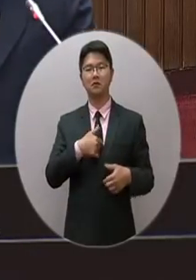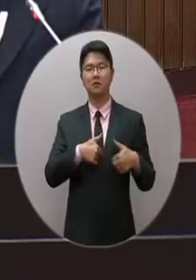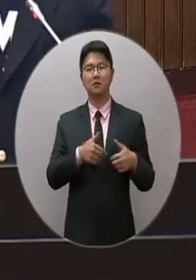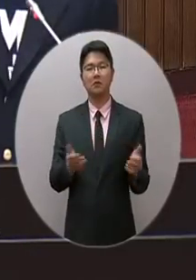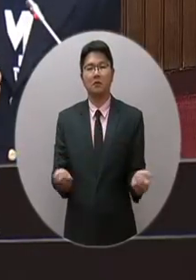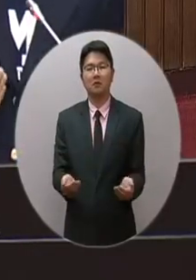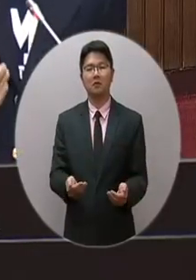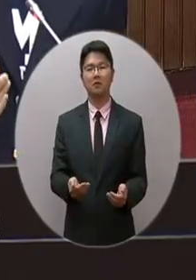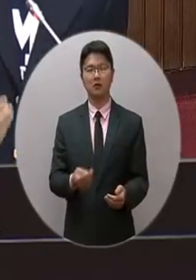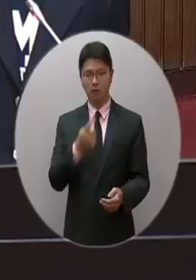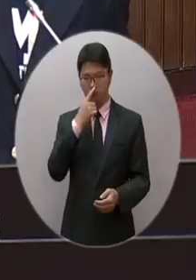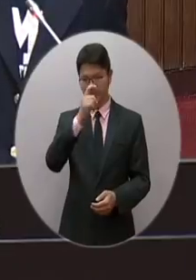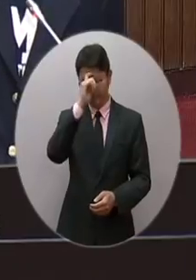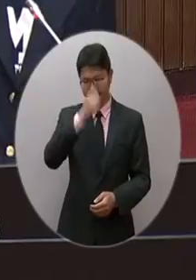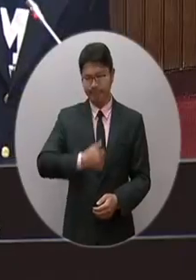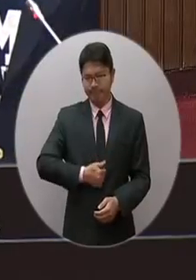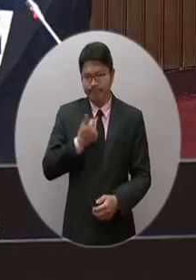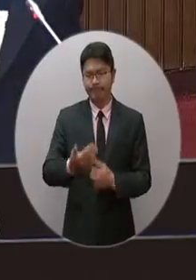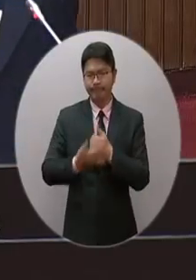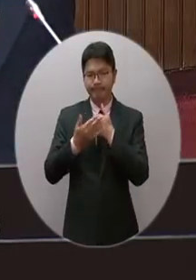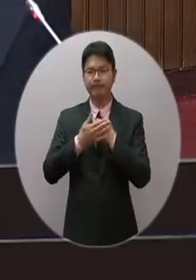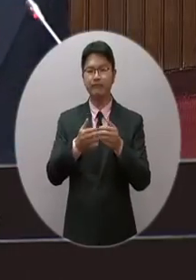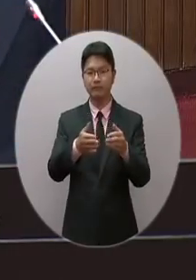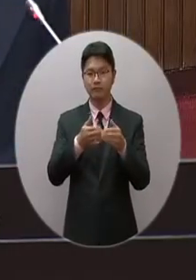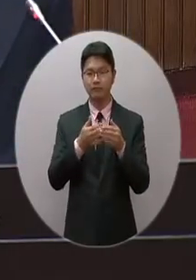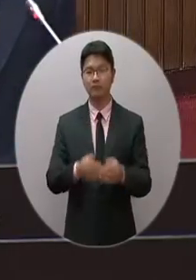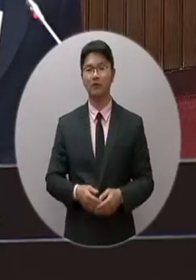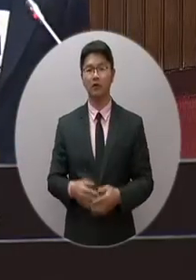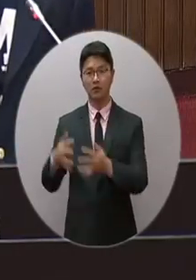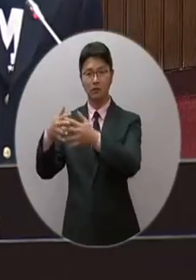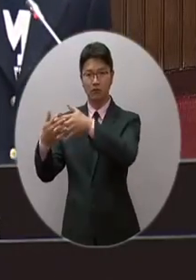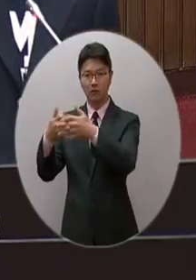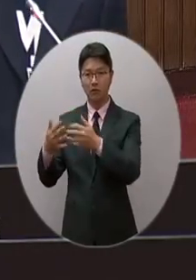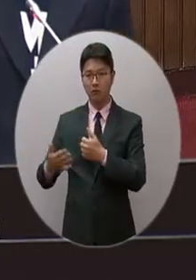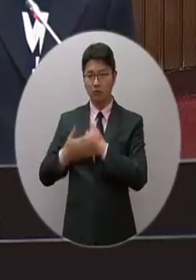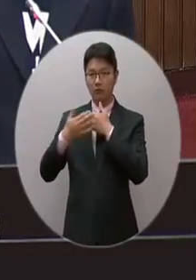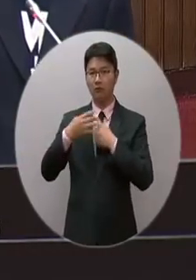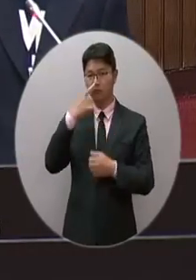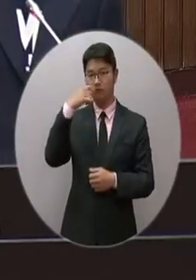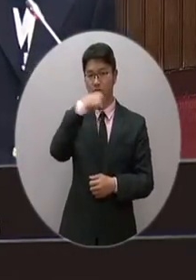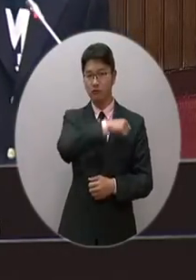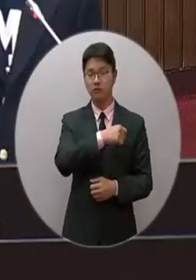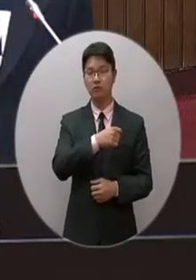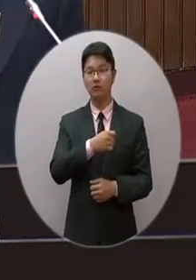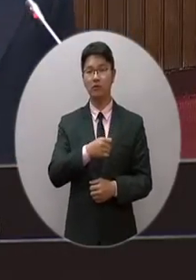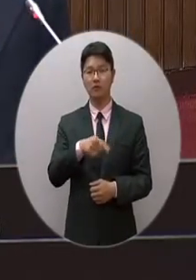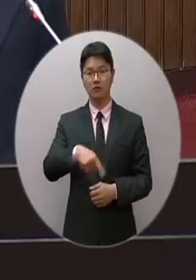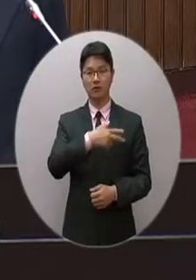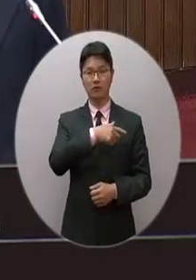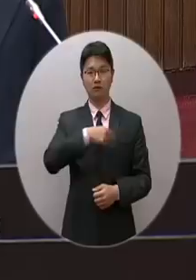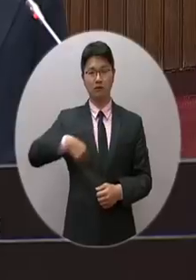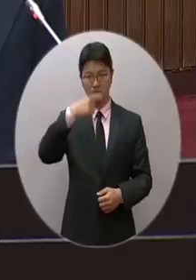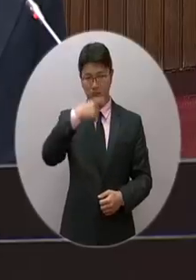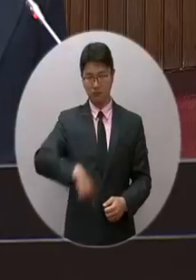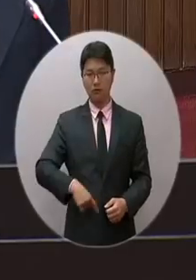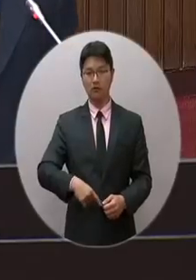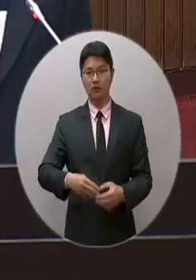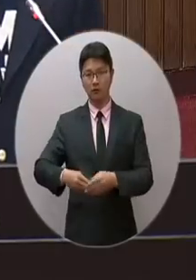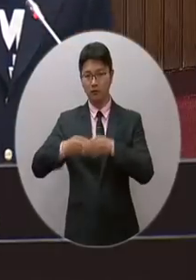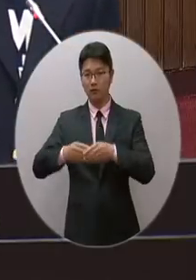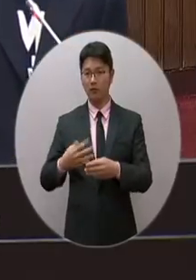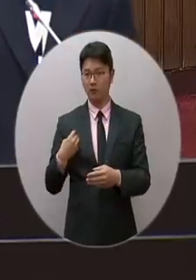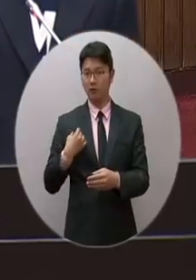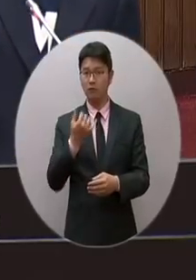愈。我们要实质的，第一个，美国可不可以帮助我们稳住梵蒂冈？第二